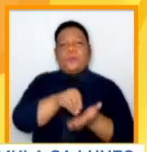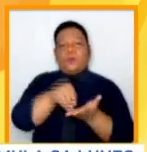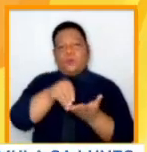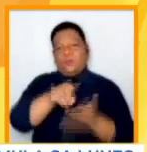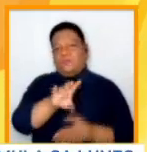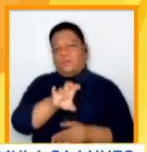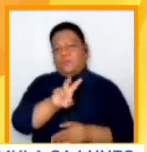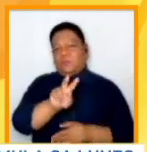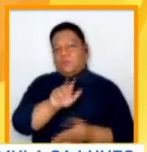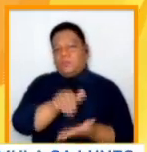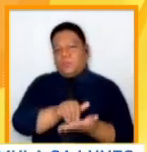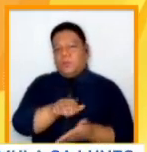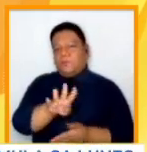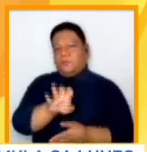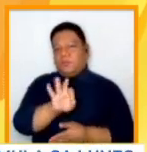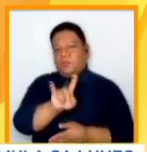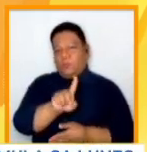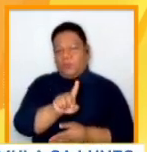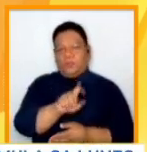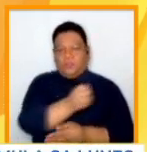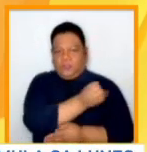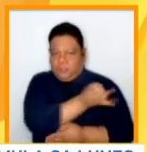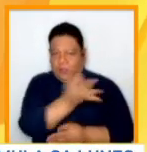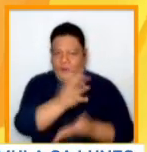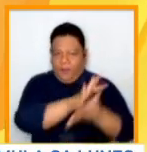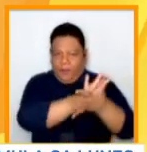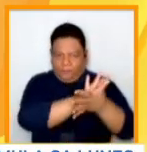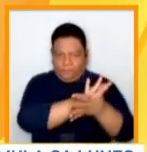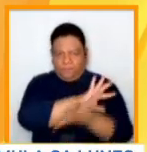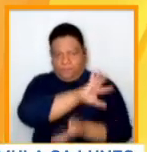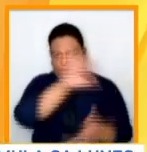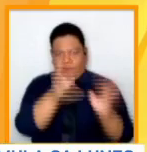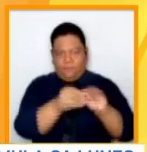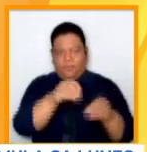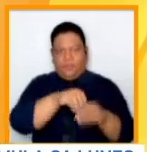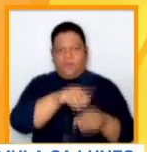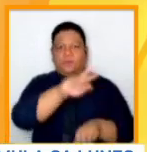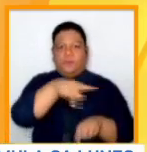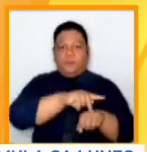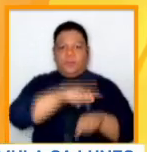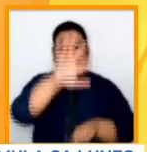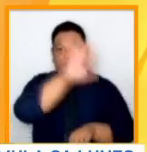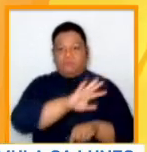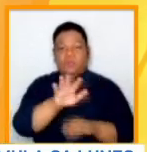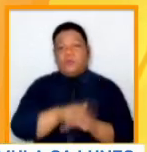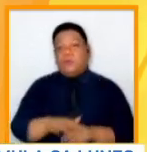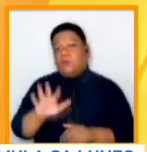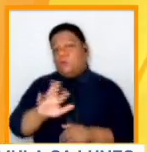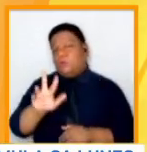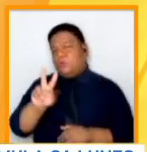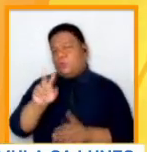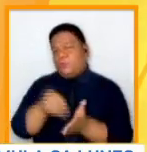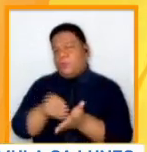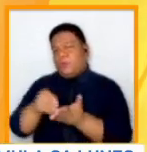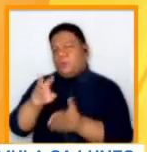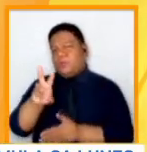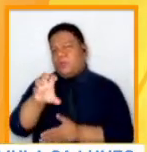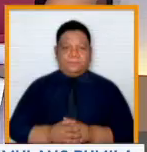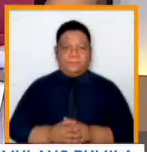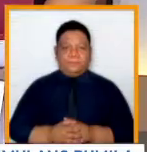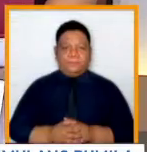2,772,491 na ang naitalang kaso ng COVID-19 sa Pilipinas. Mahigit 2,600,000 sa kanila ang gumaling.